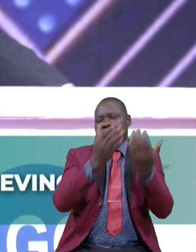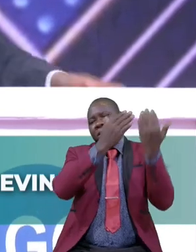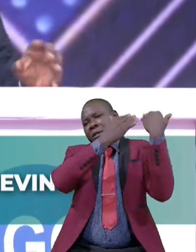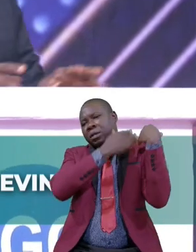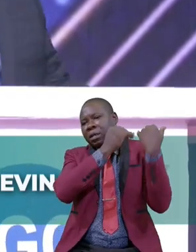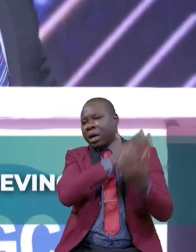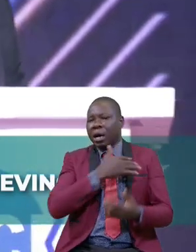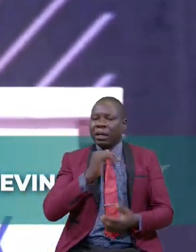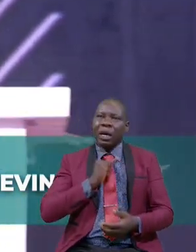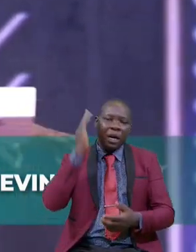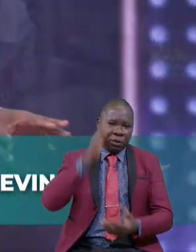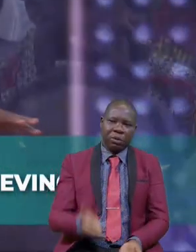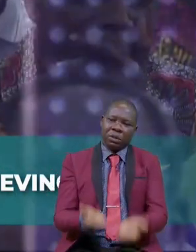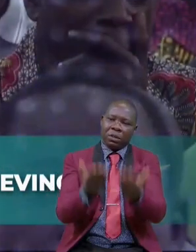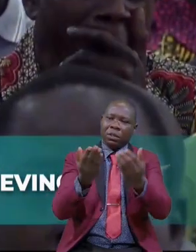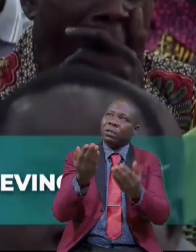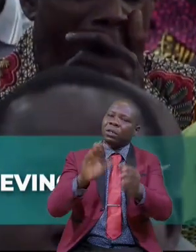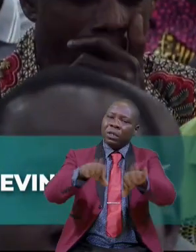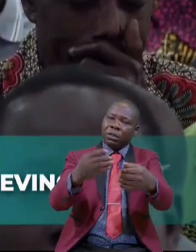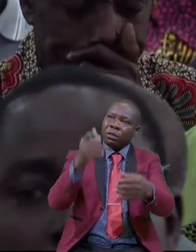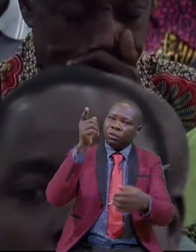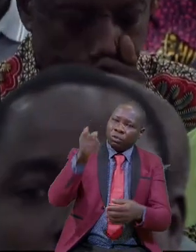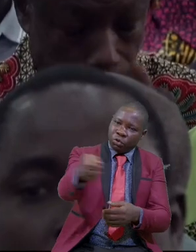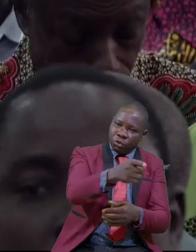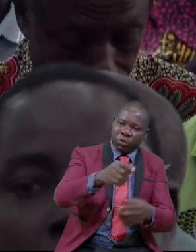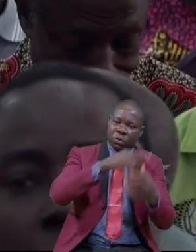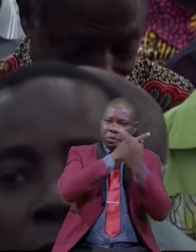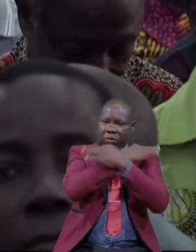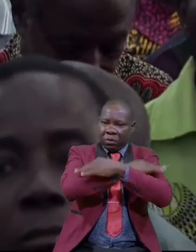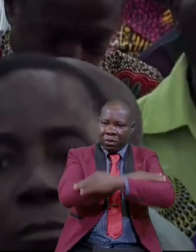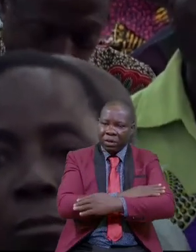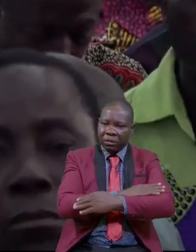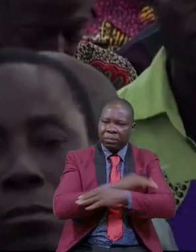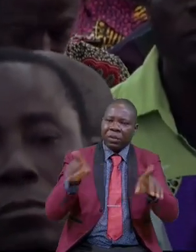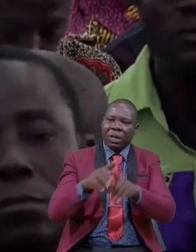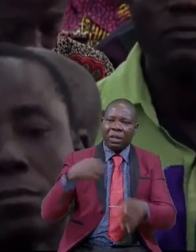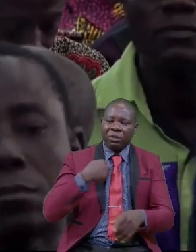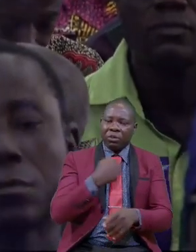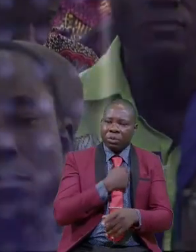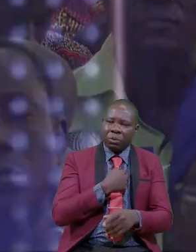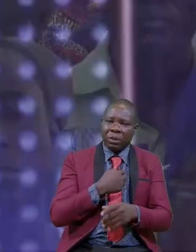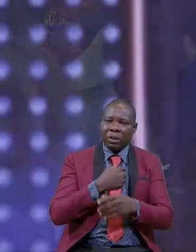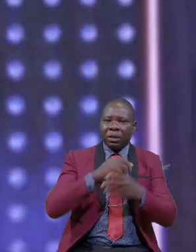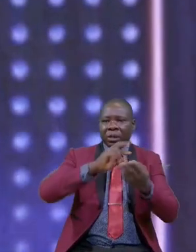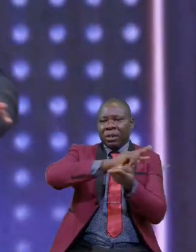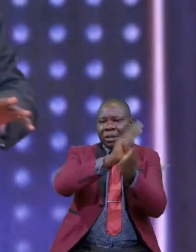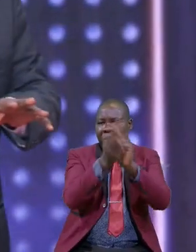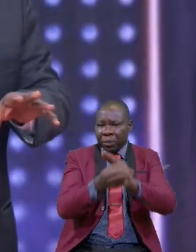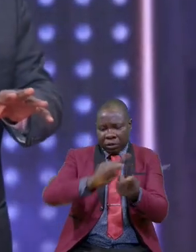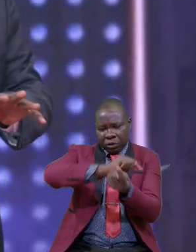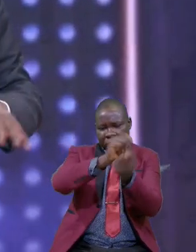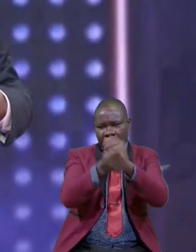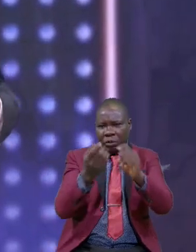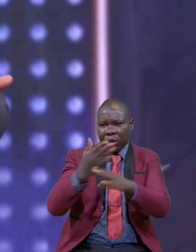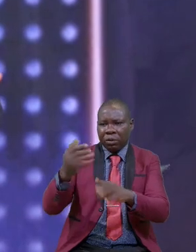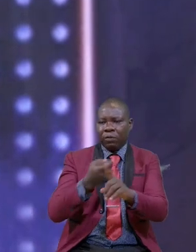repos. Comme nous sommes pénitents et repentants, nous détournant de nos péchés et revenant au Sauveur Jésus-Christ,